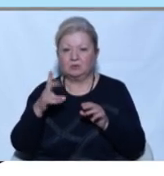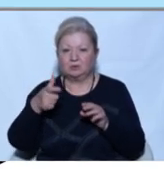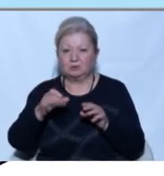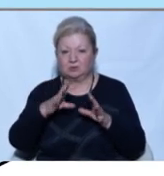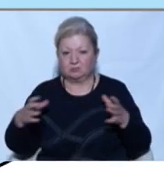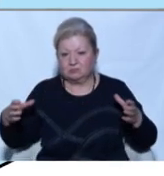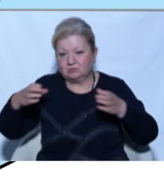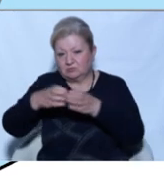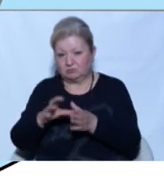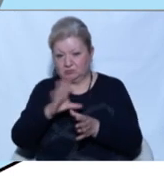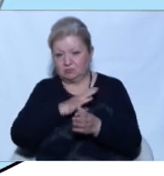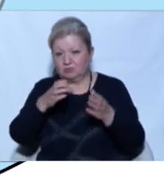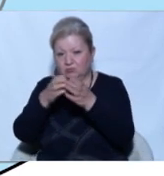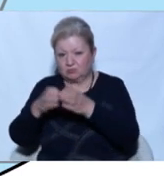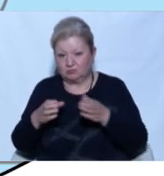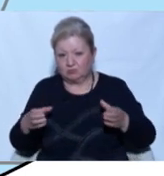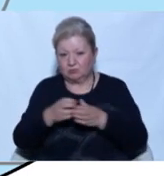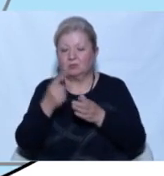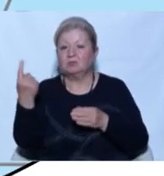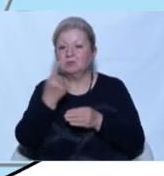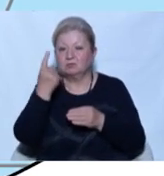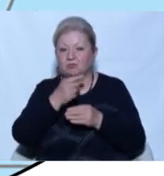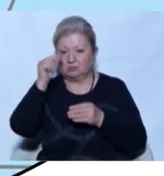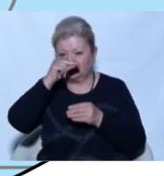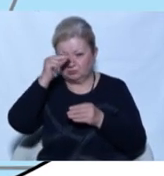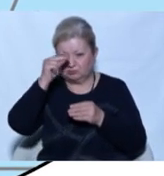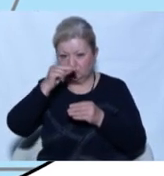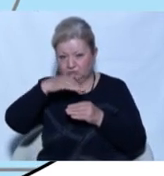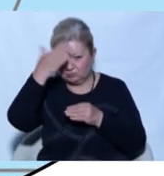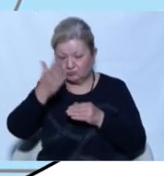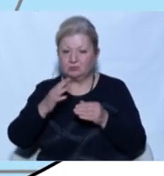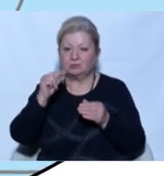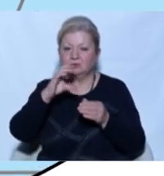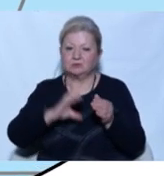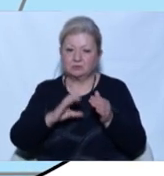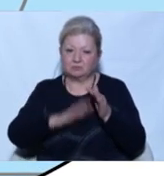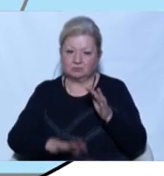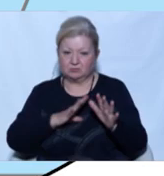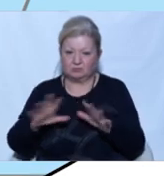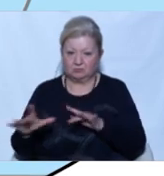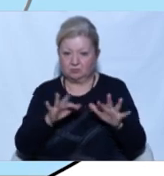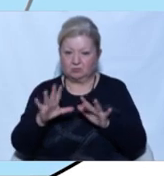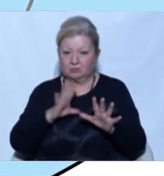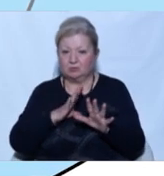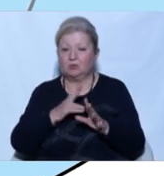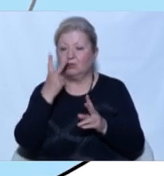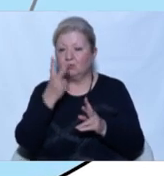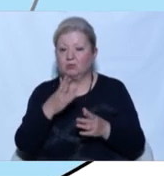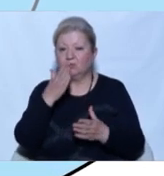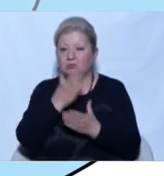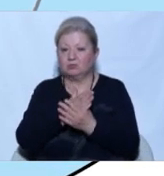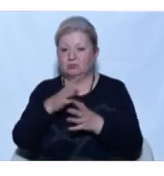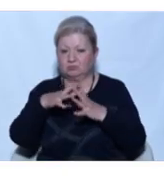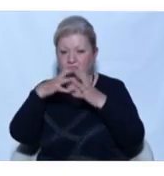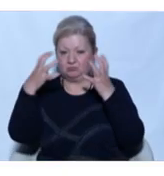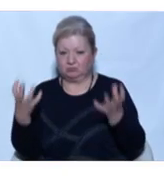ამოყრილი, პირველი მოძრაობა განიცადა ჩრდილოეთით და სამხრეთით. Წარმოიქმნა ორი ხმელეთის